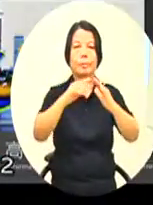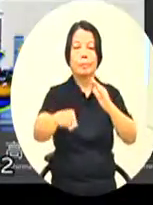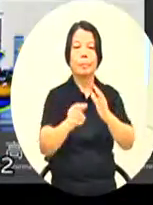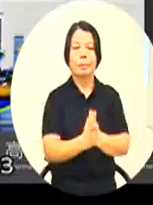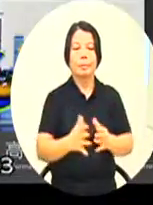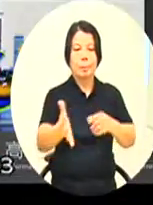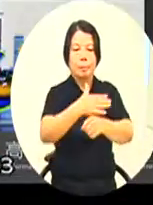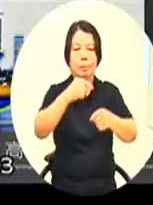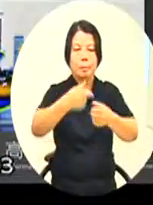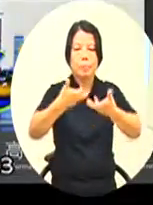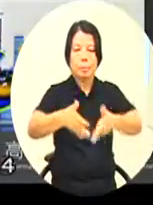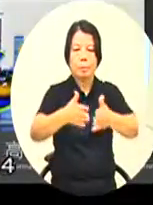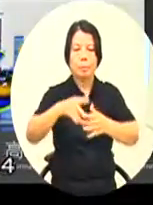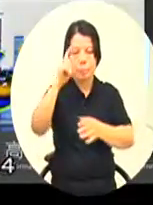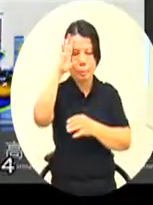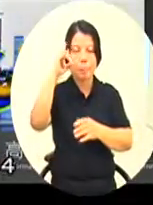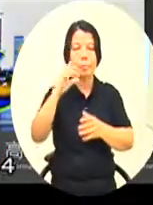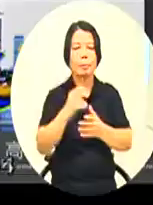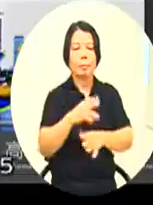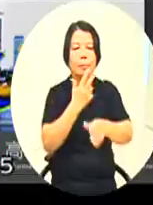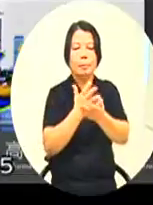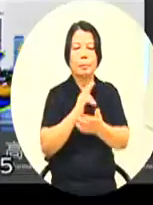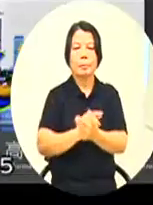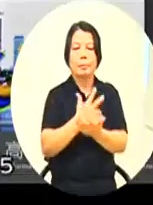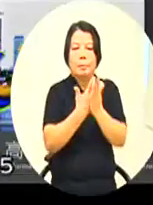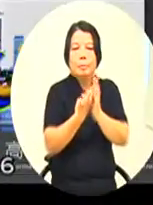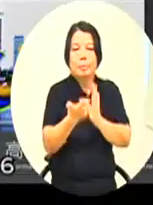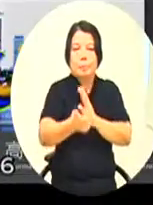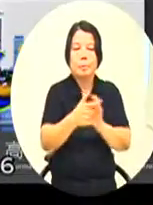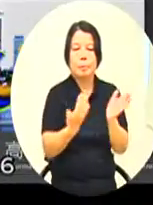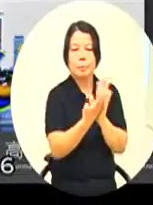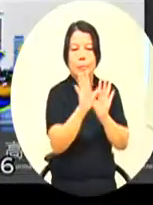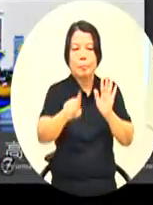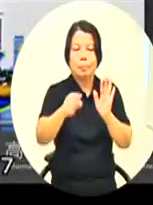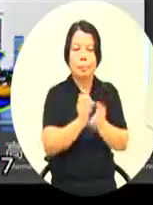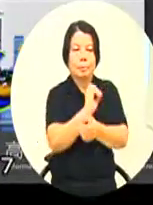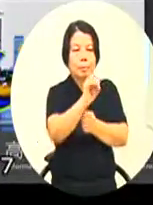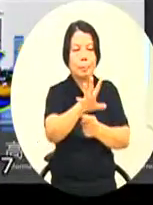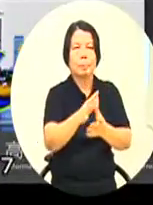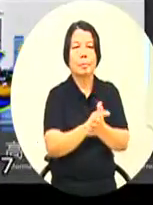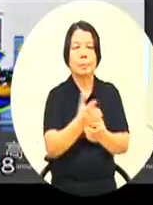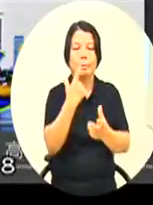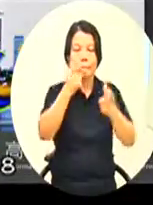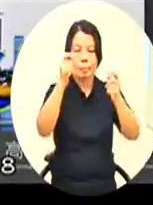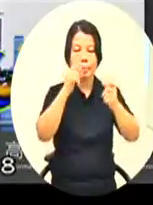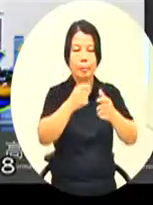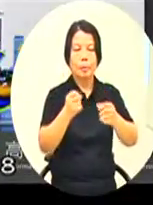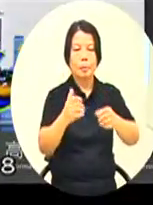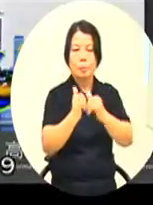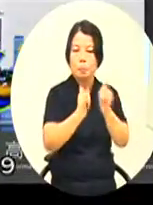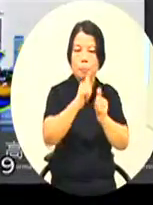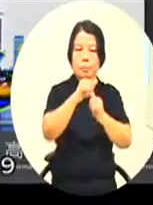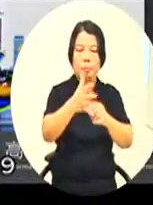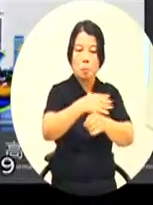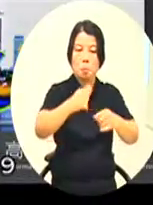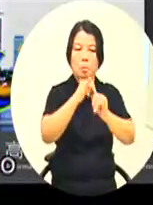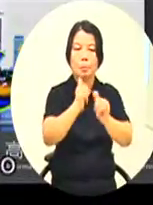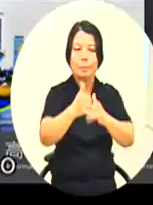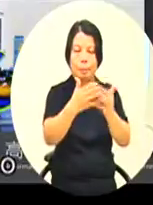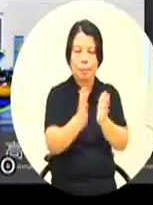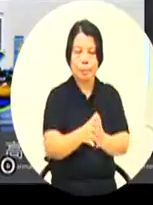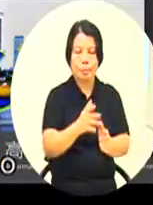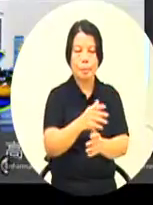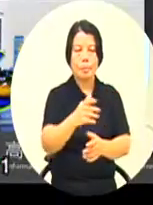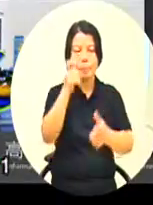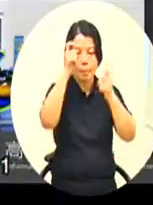全国的重要创意展演的最佳平台，替我们来告诉全国的民众，高雄有企图心有诚意要